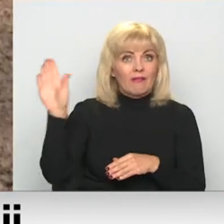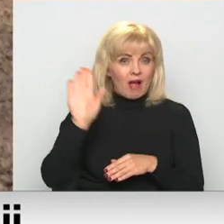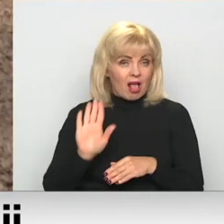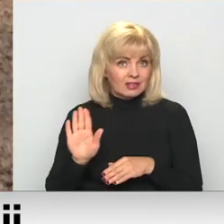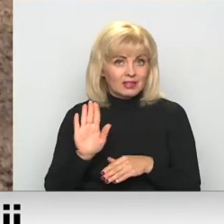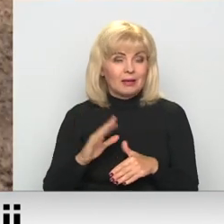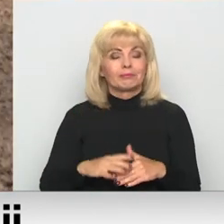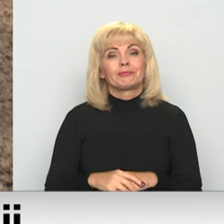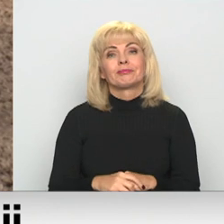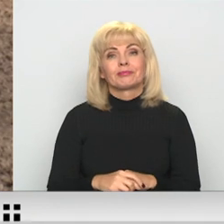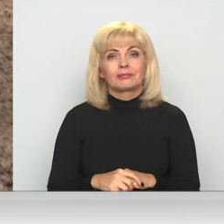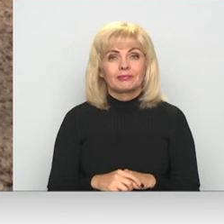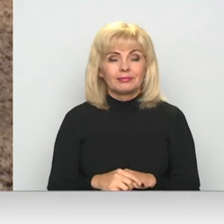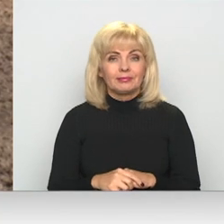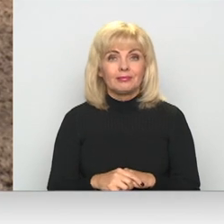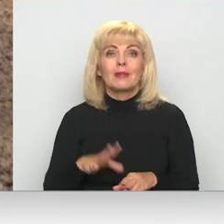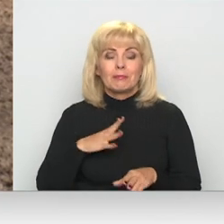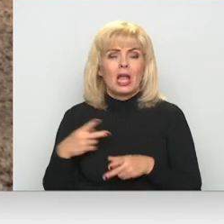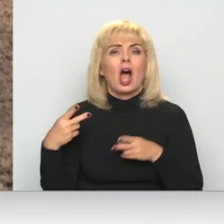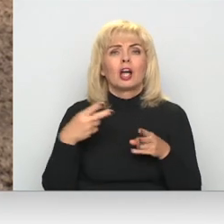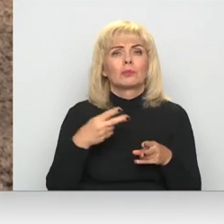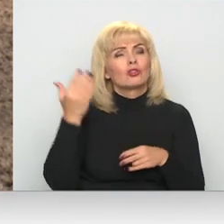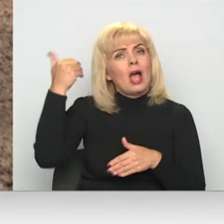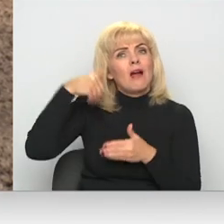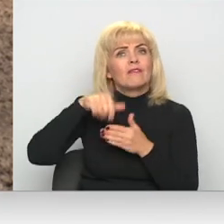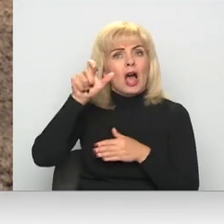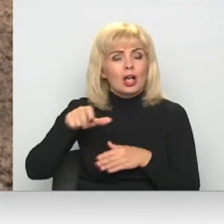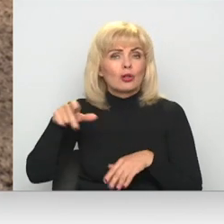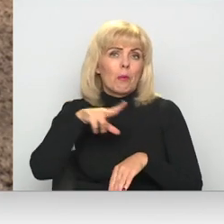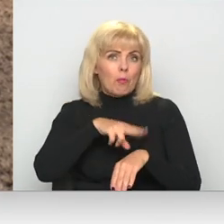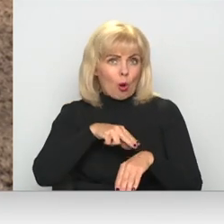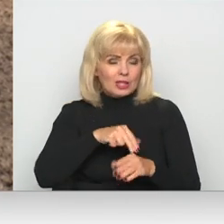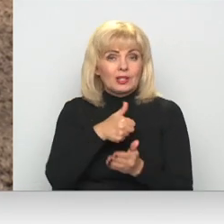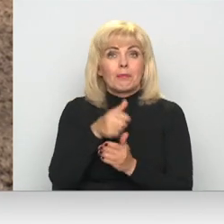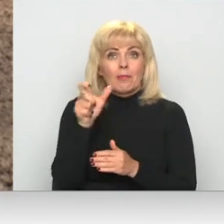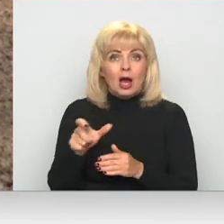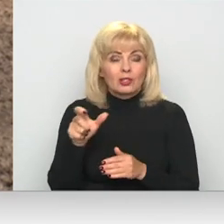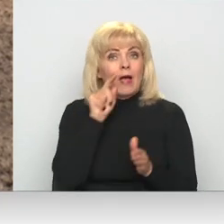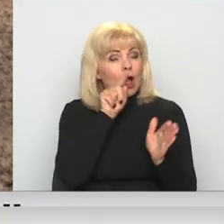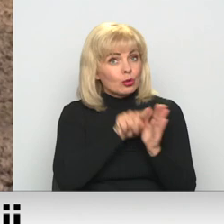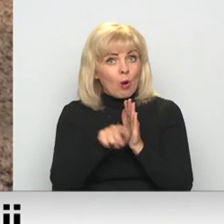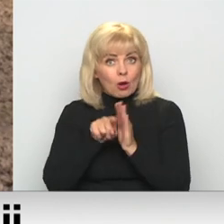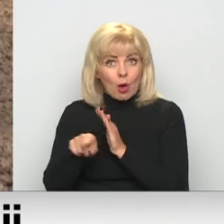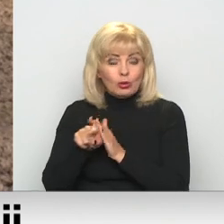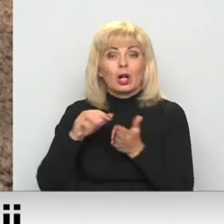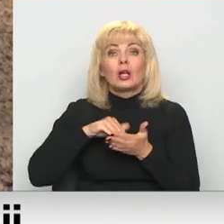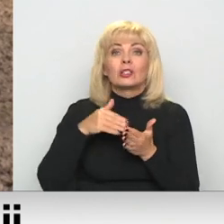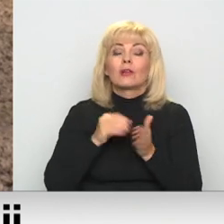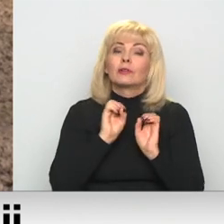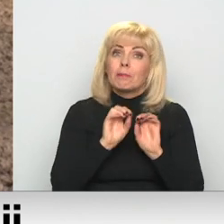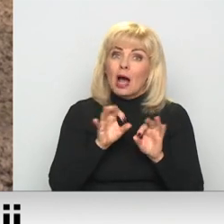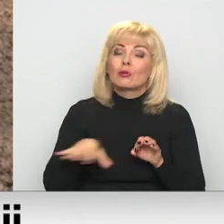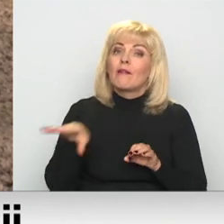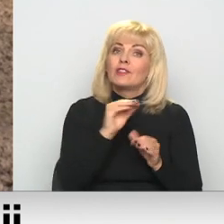Priehali istoriki. Bija atbraukuši vēsturnieki un policijas pārstāvi. Nokontrolēja situāciju, paskaidroja